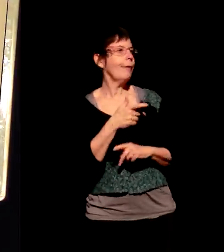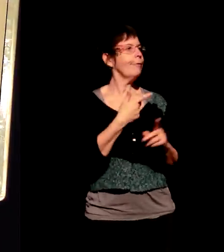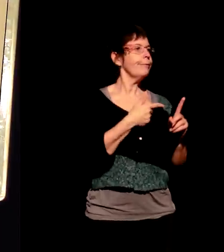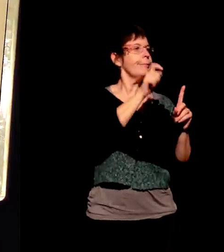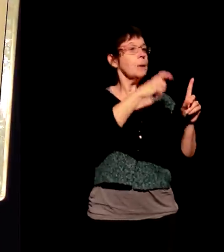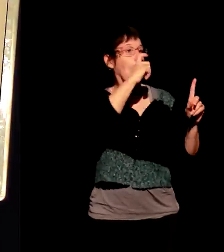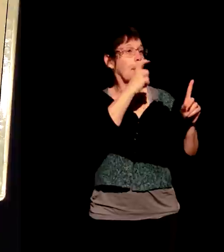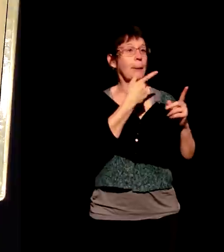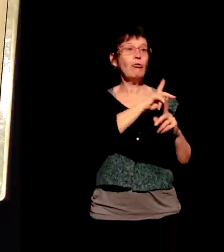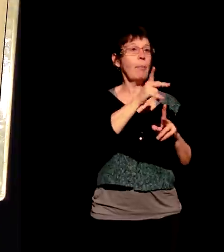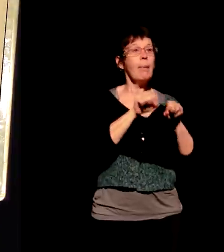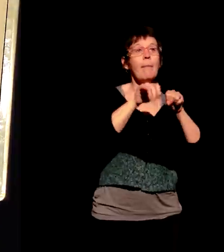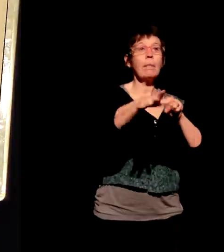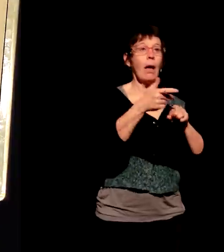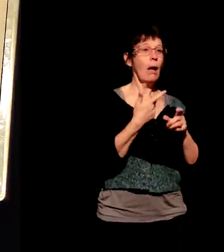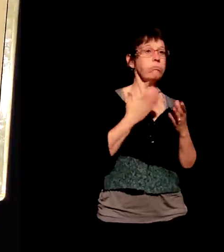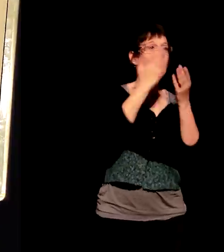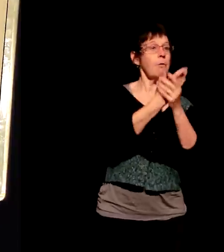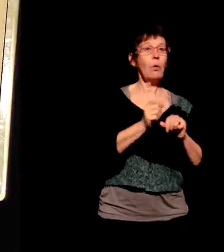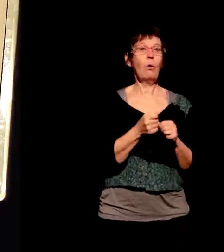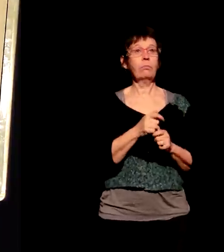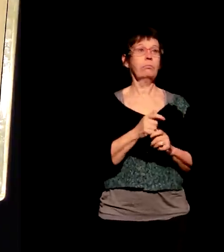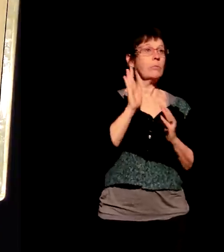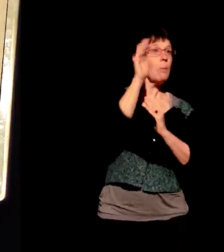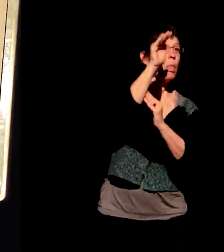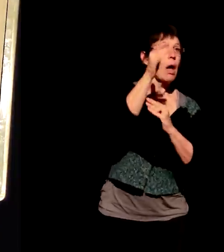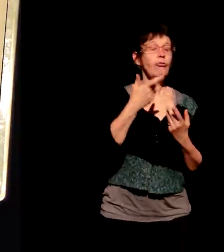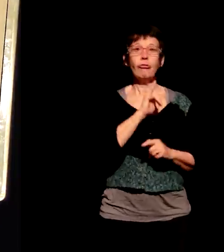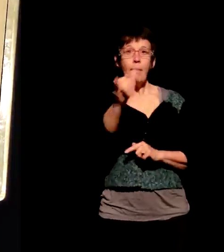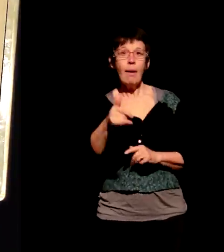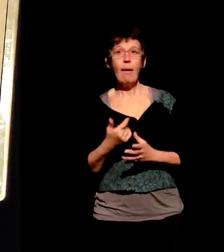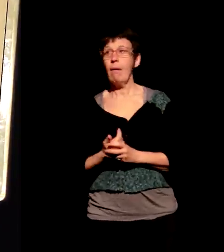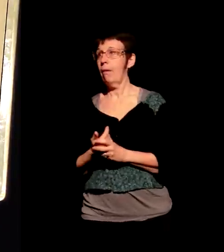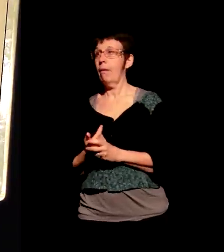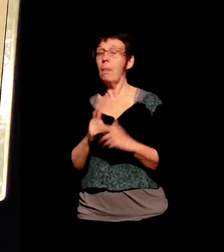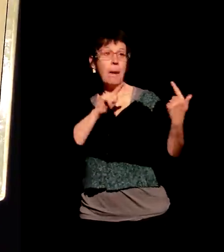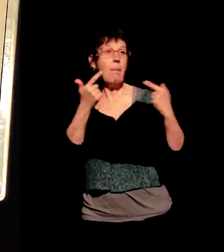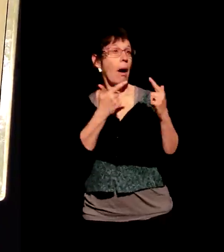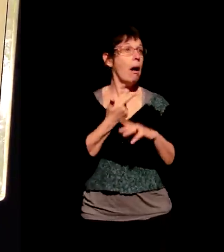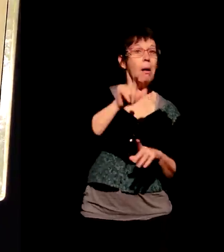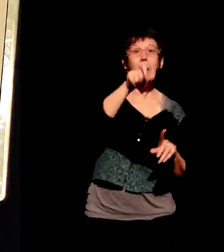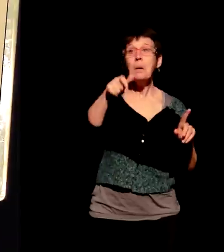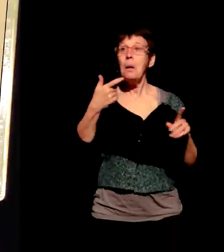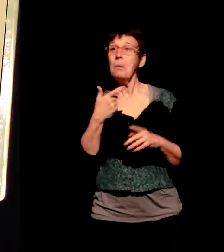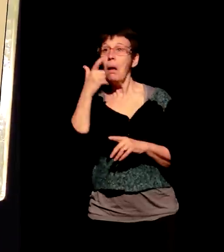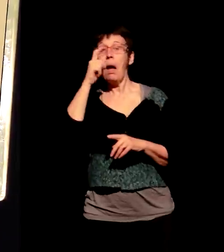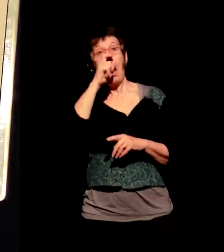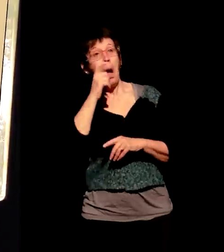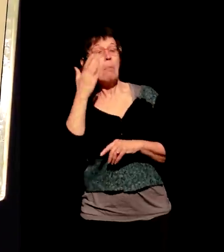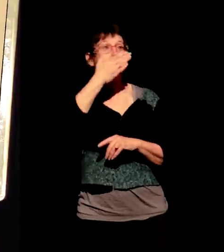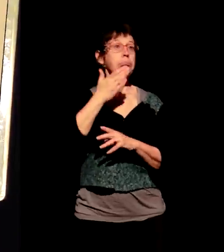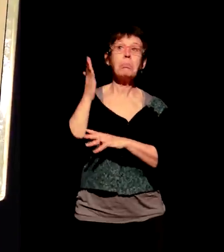femmes dans les médias. Oui, parce que je parle de mécanique raciste, mais c'est le, genre, le même genre de mécanique qui nous amène à justifier les